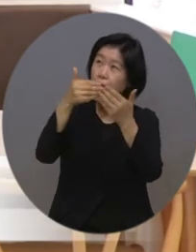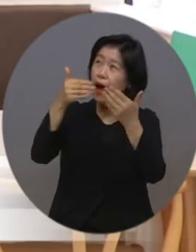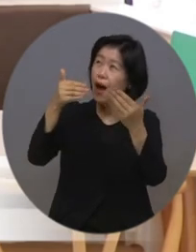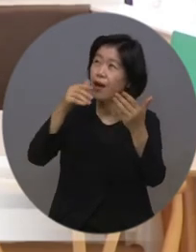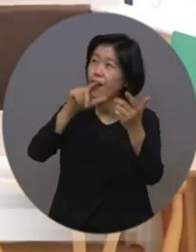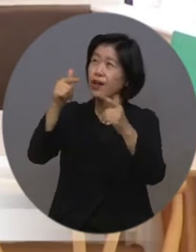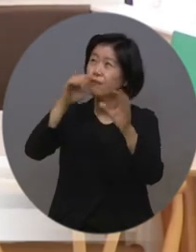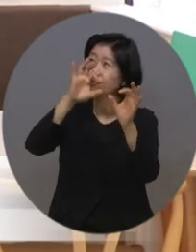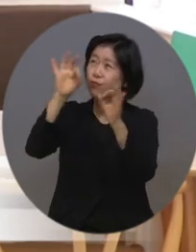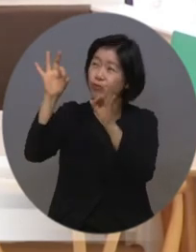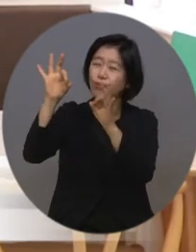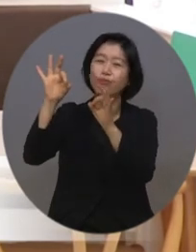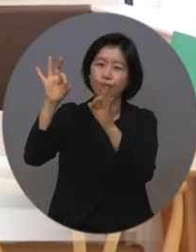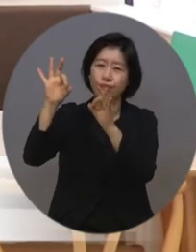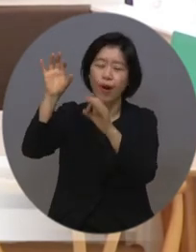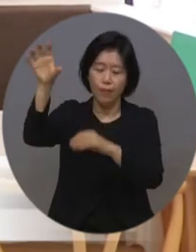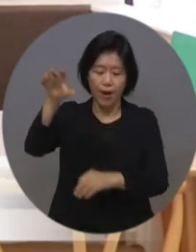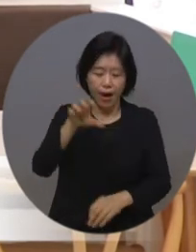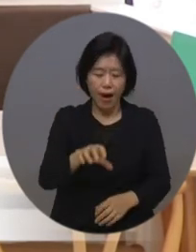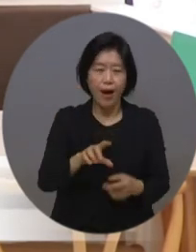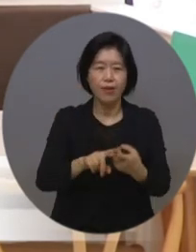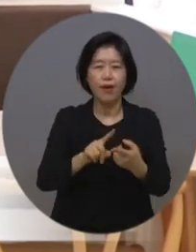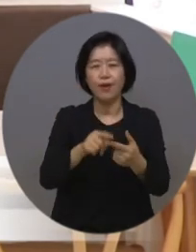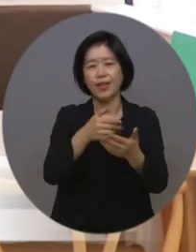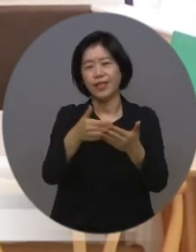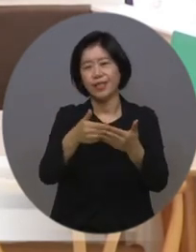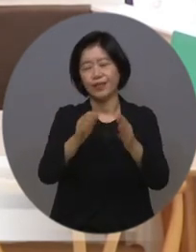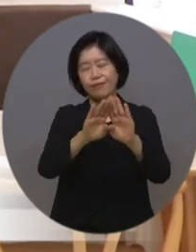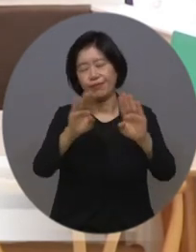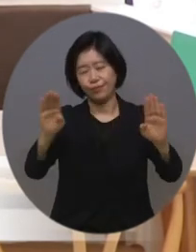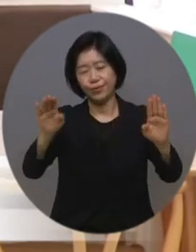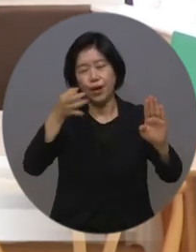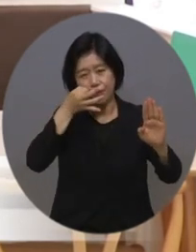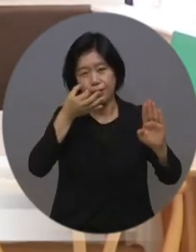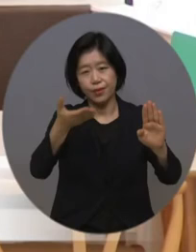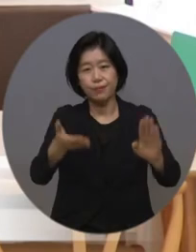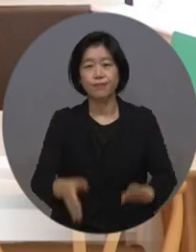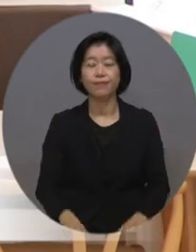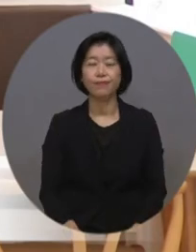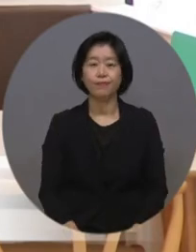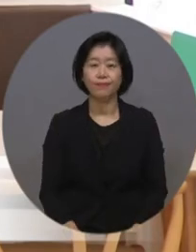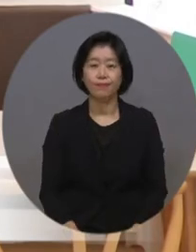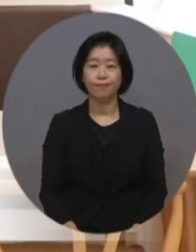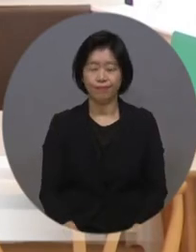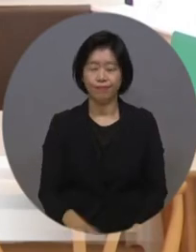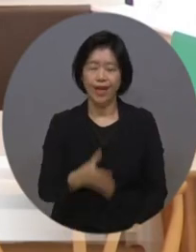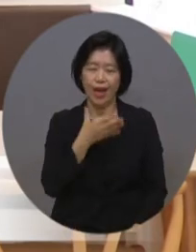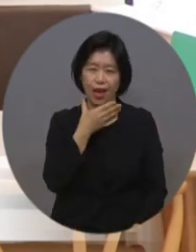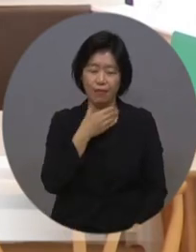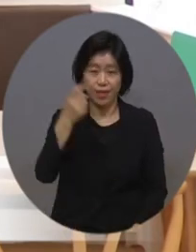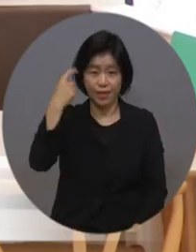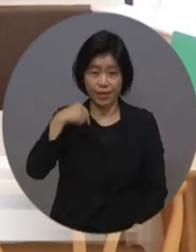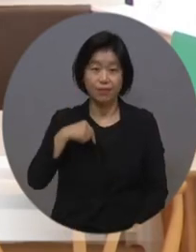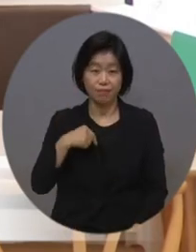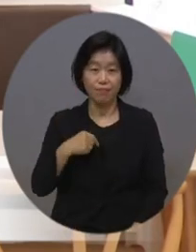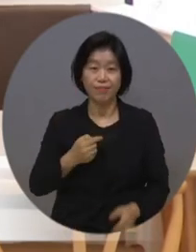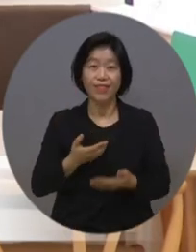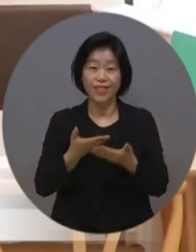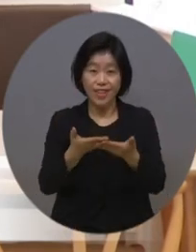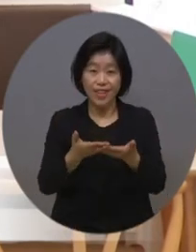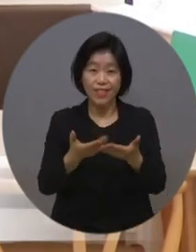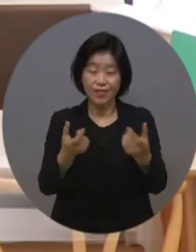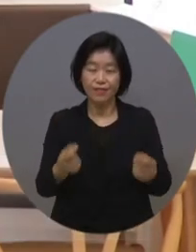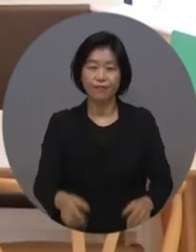캠퍼스에 담아서 이렇게 전시함으로써 관람자들에게 대신 어떤 행복감을 안겨줄 수 있고 그런 게 되지